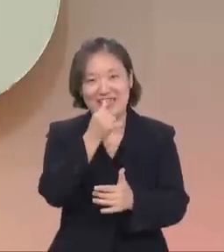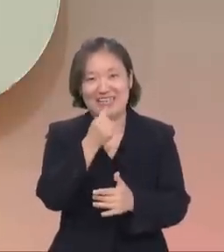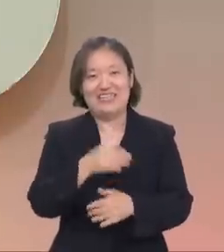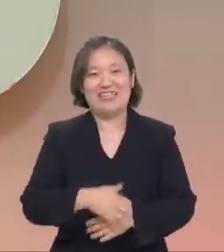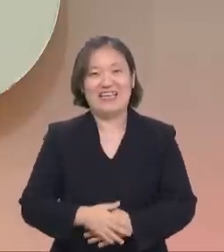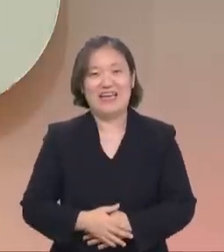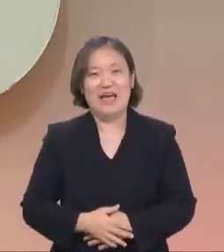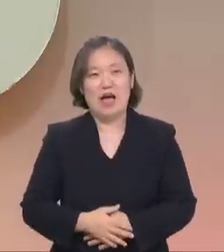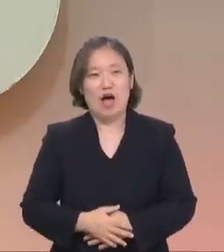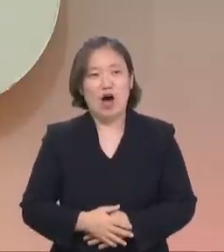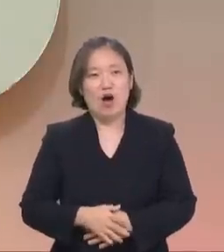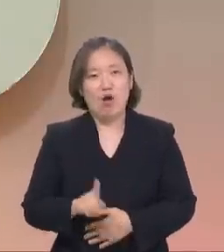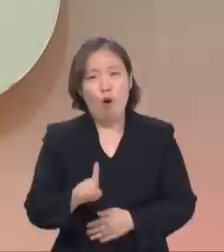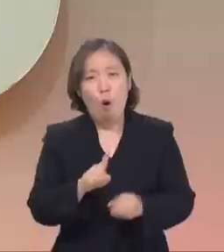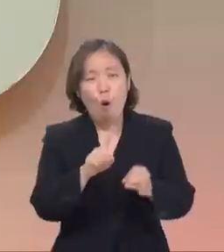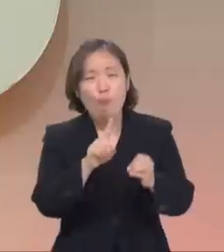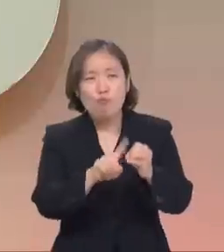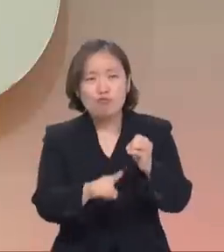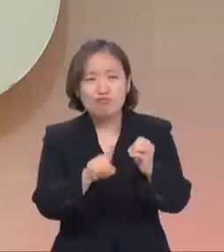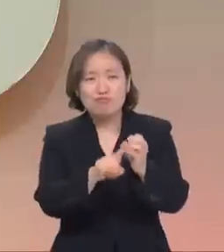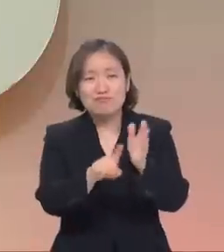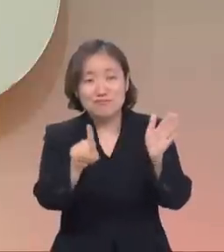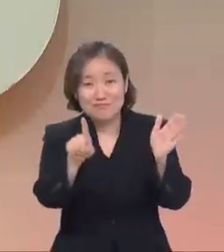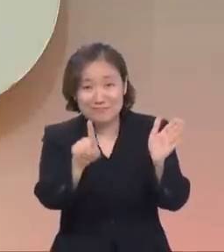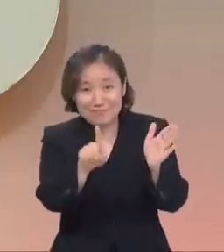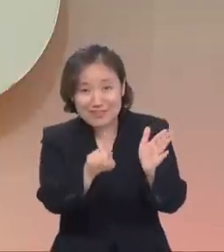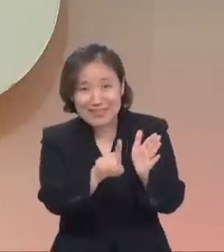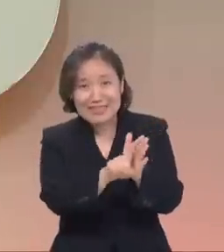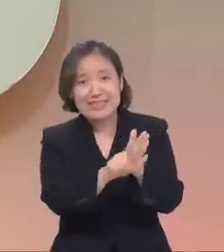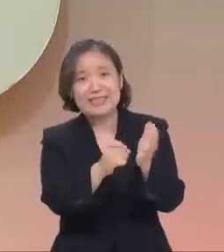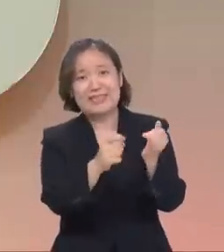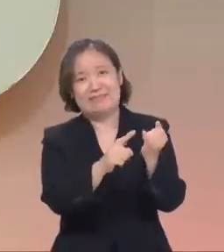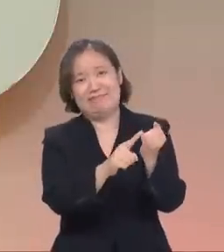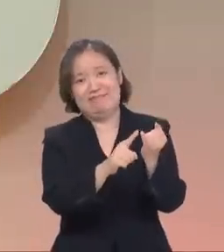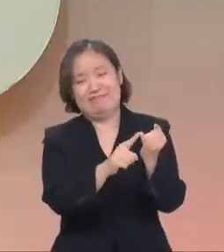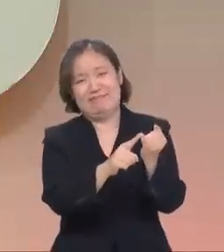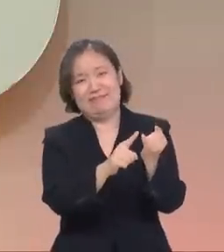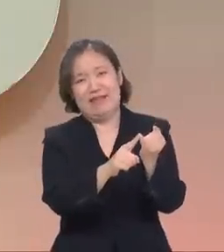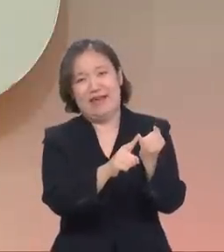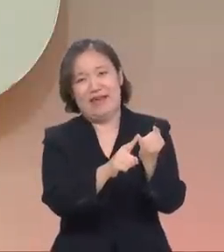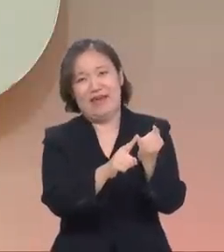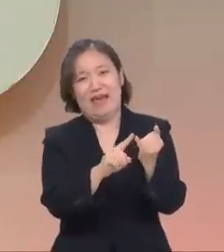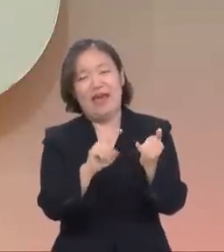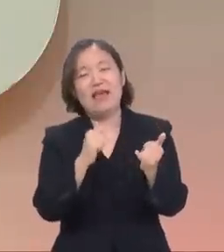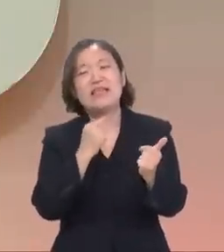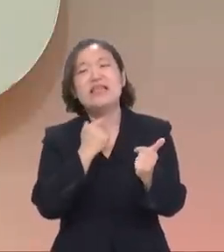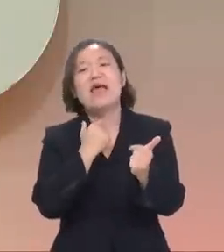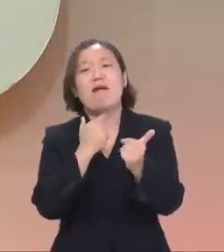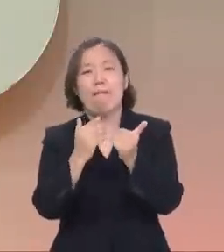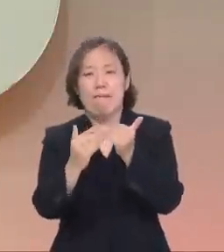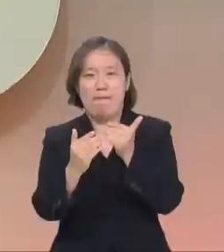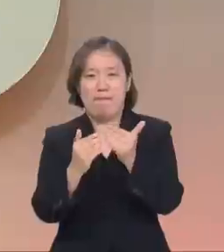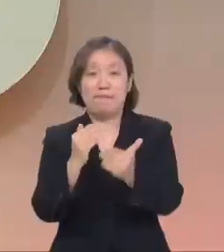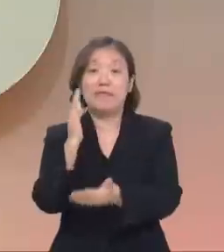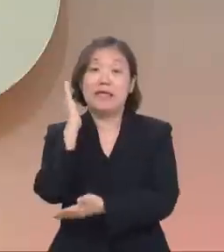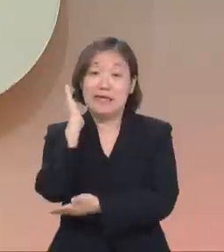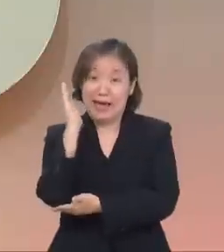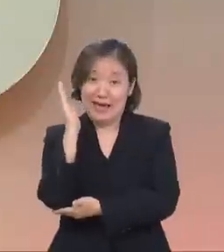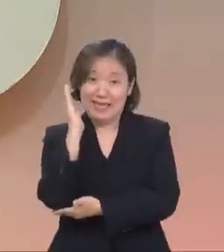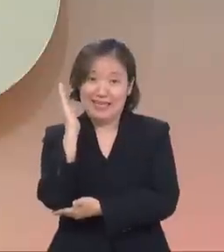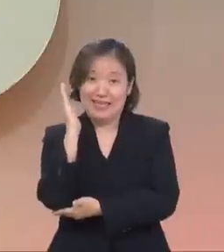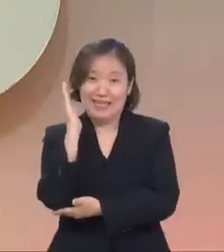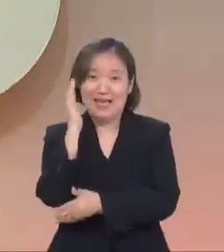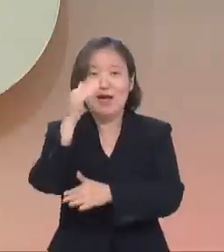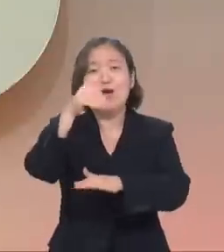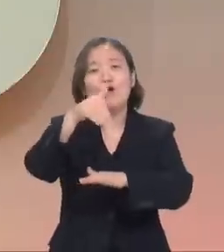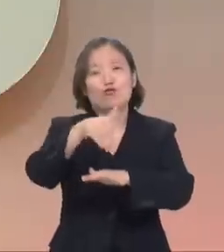어느 불자분의 그런 아름다운 체험단 그 수행의 체험 이야기를